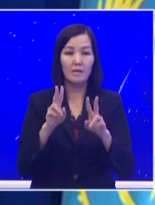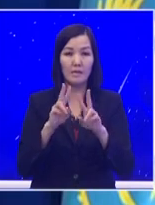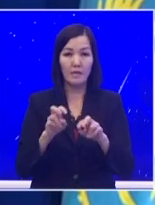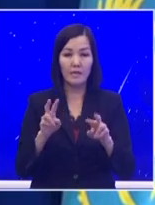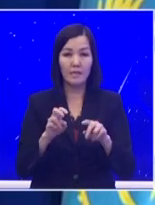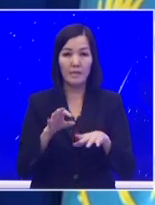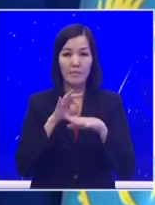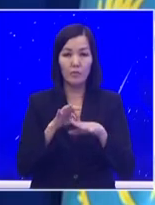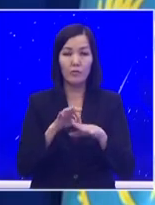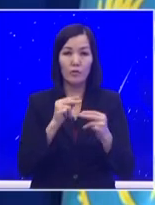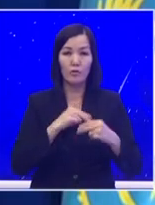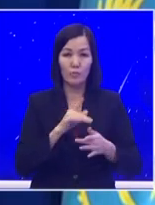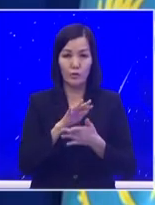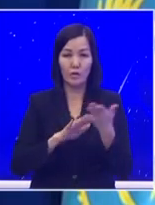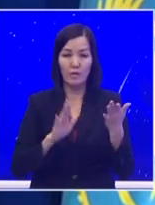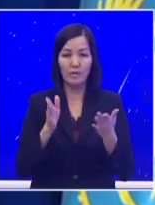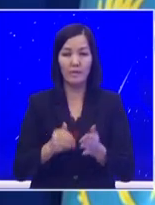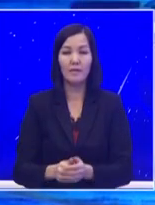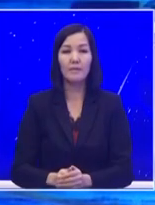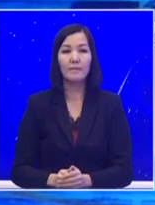Бұл жұмыс ары қарай жүргізілуде.